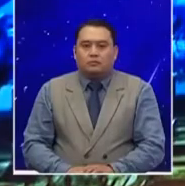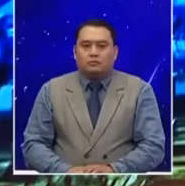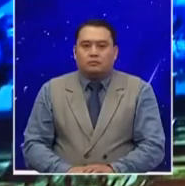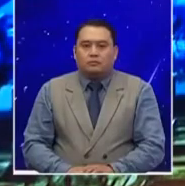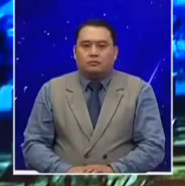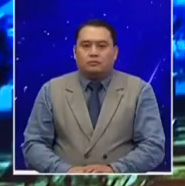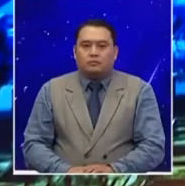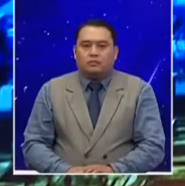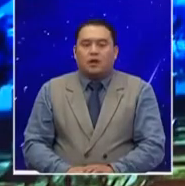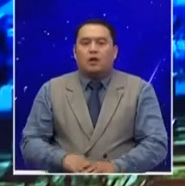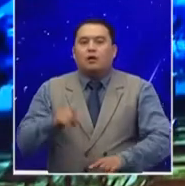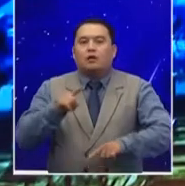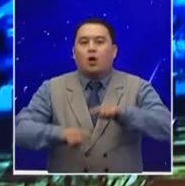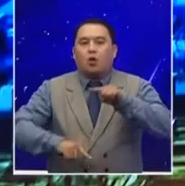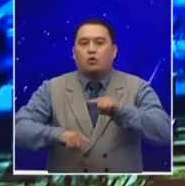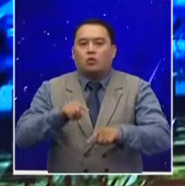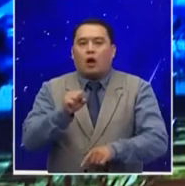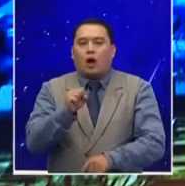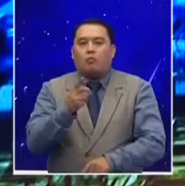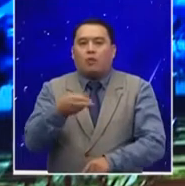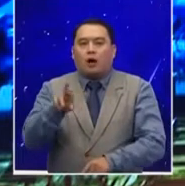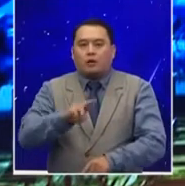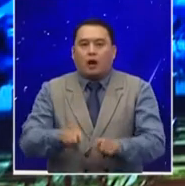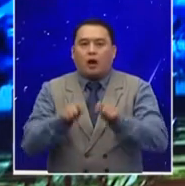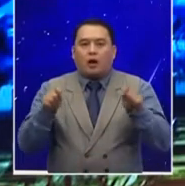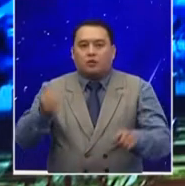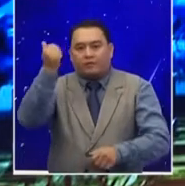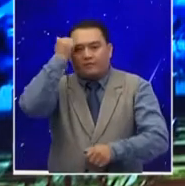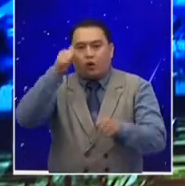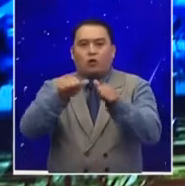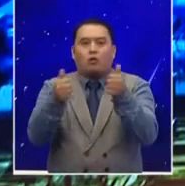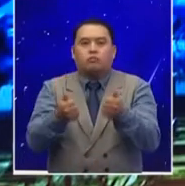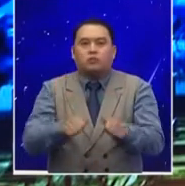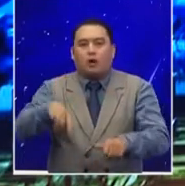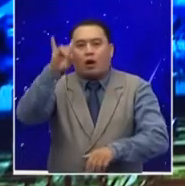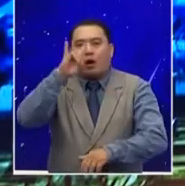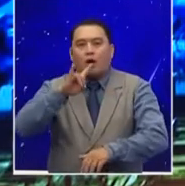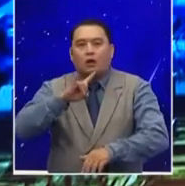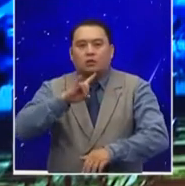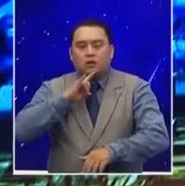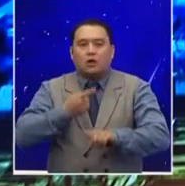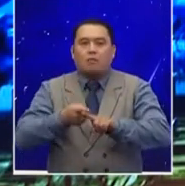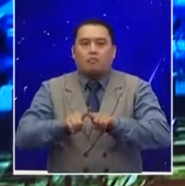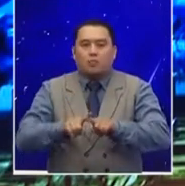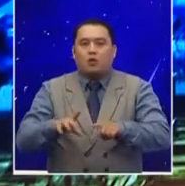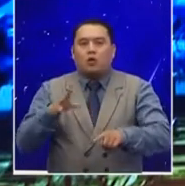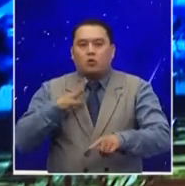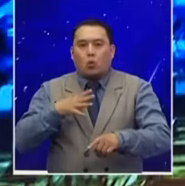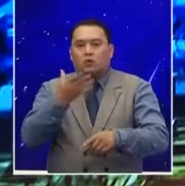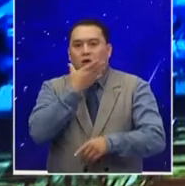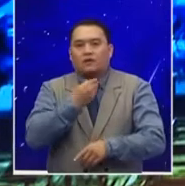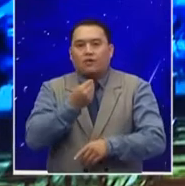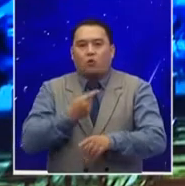Наследие мыслителя. На родине Абая Кунанбаева открыли памятник великому поэту казахской степи. Композиция, на которой